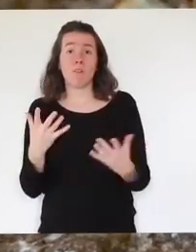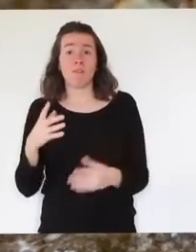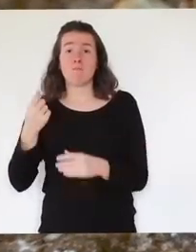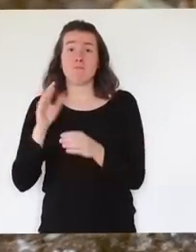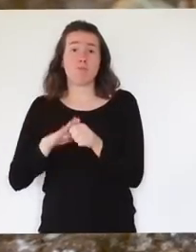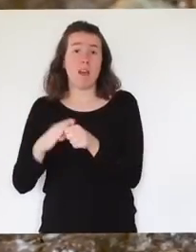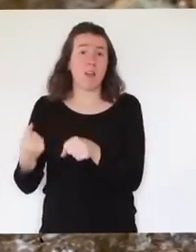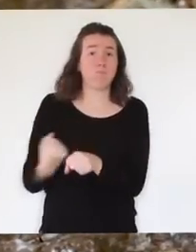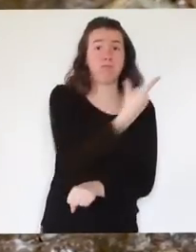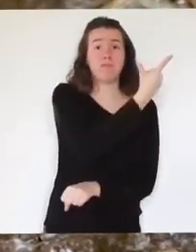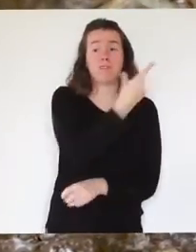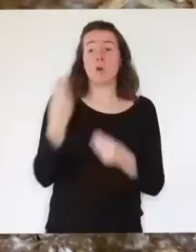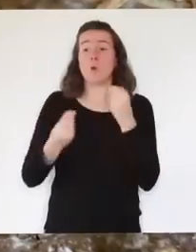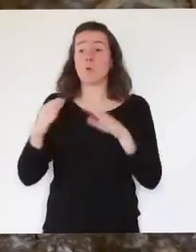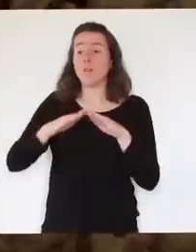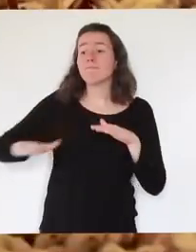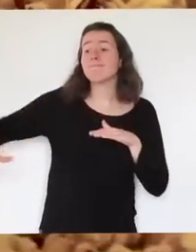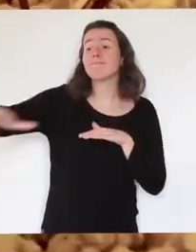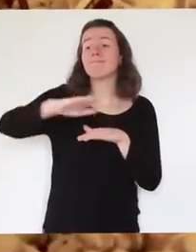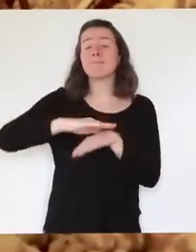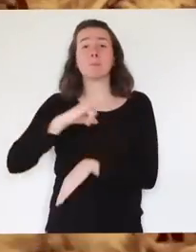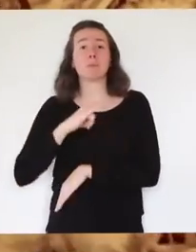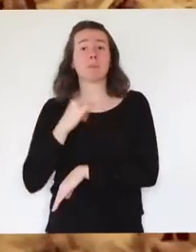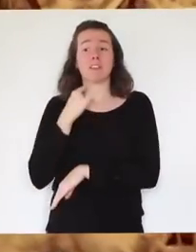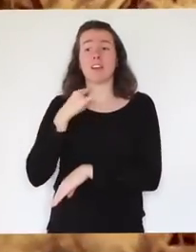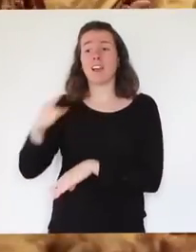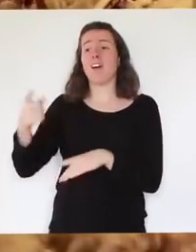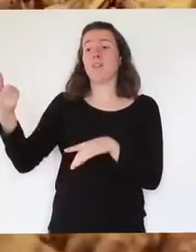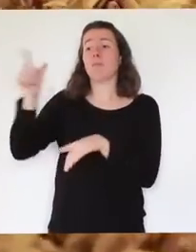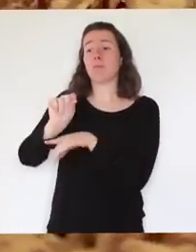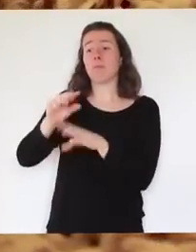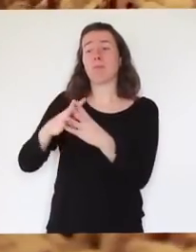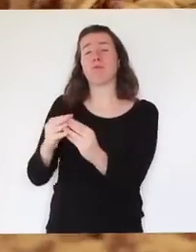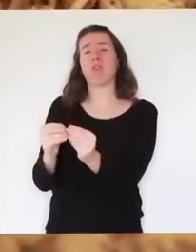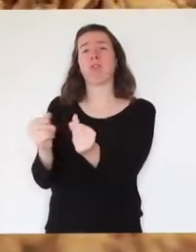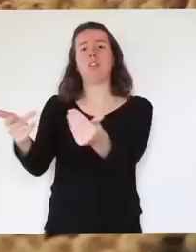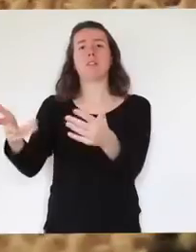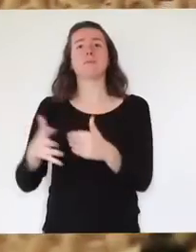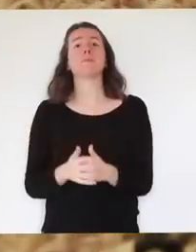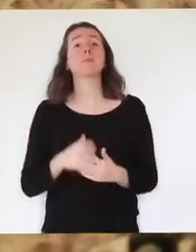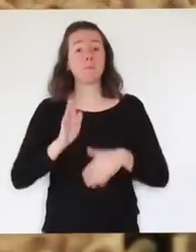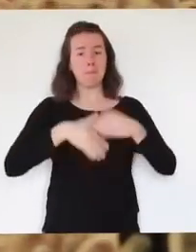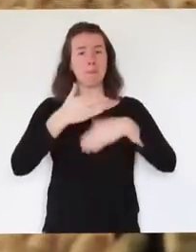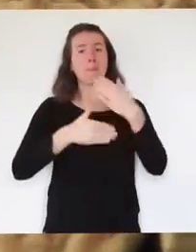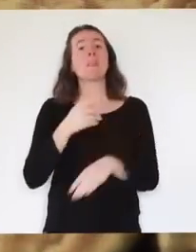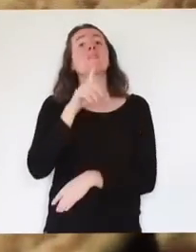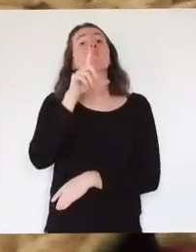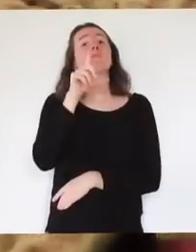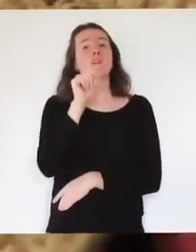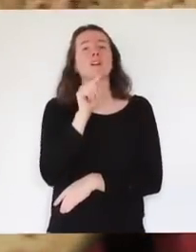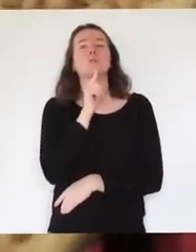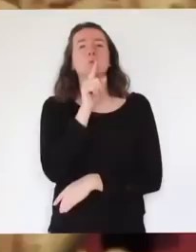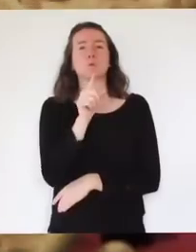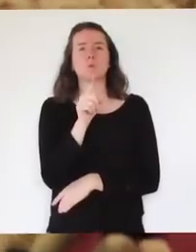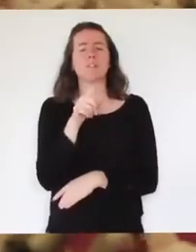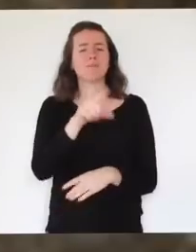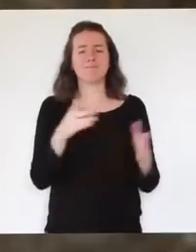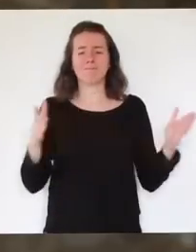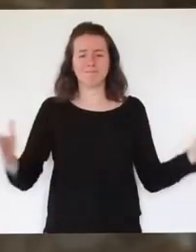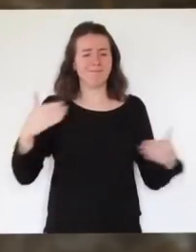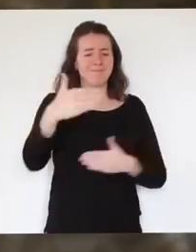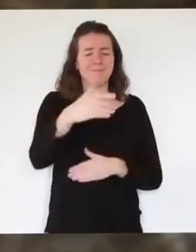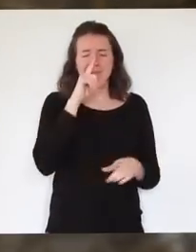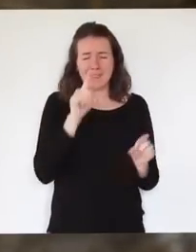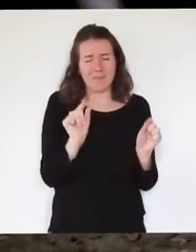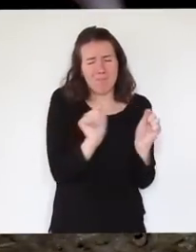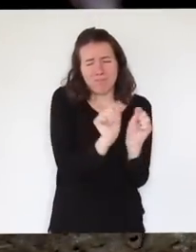se décomposent dans la litière. Vers leur 20e jour d'existence, l'espace dans l'élevage est saturé.